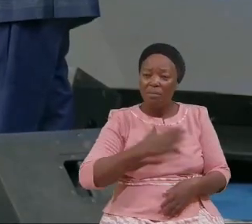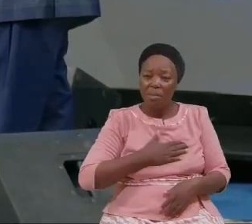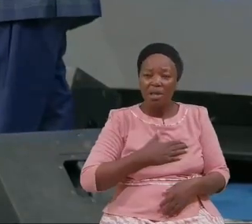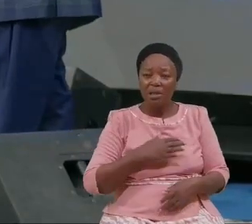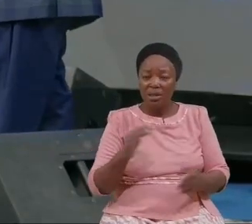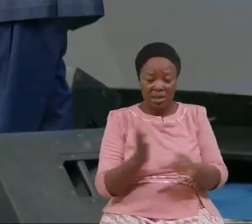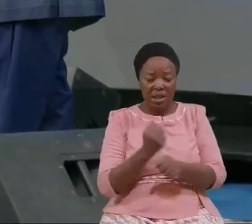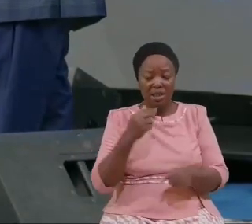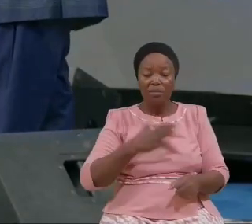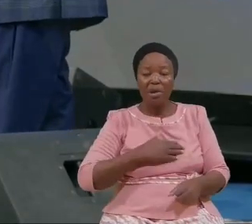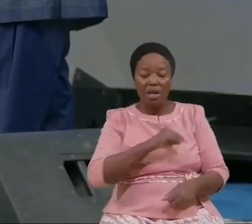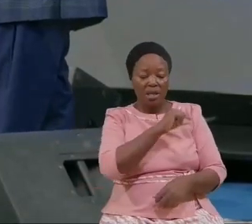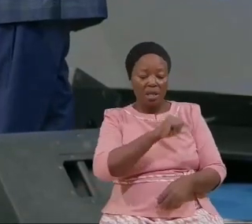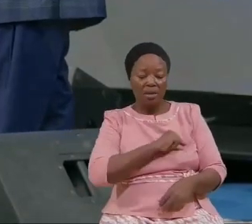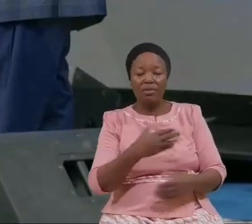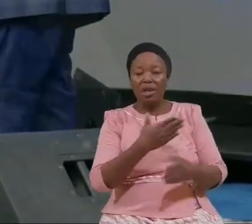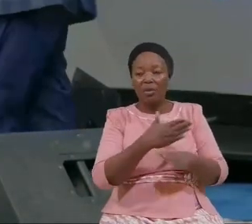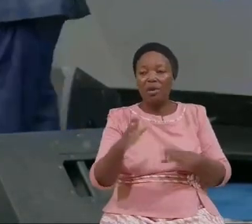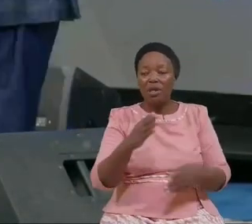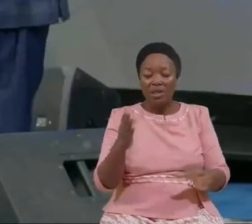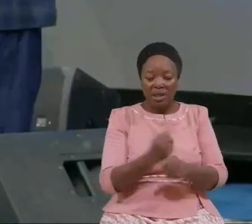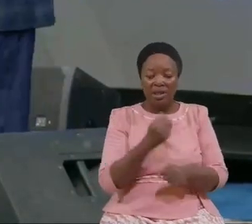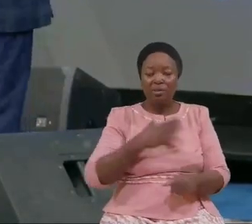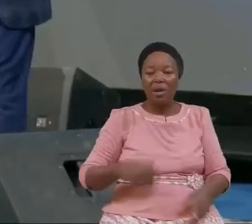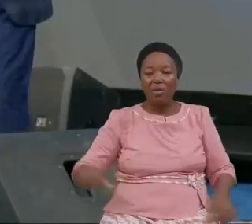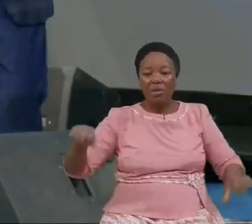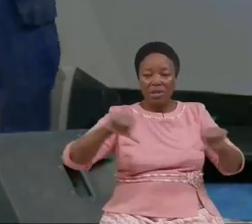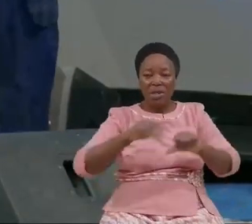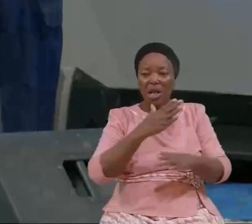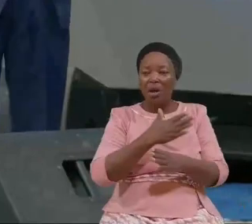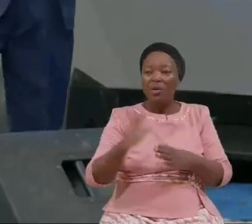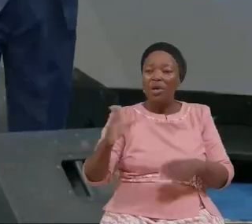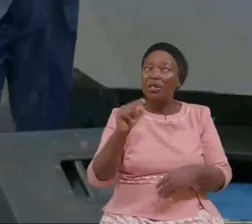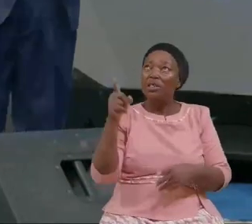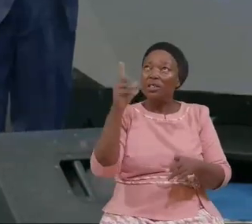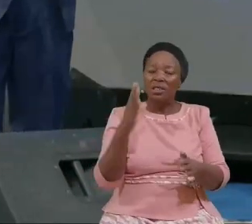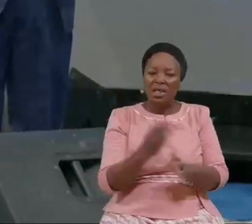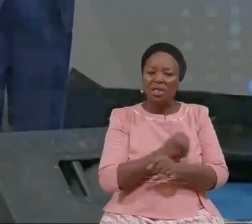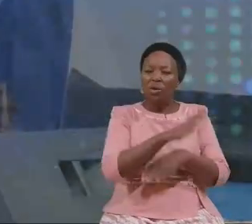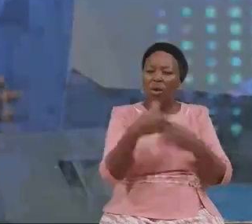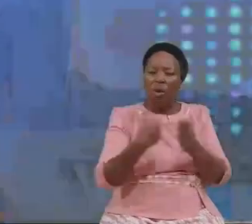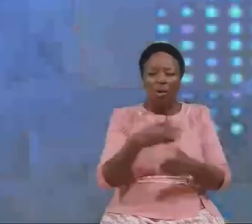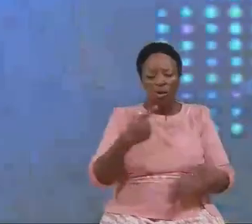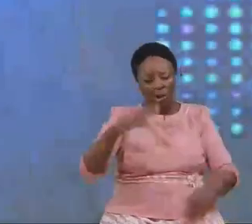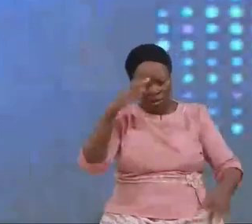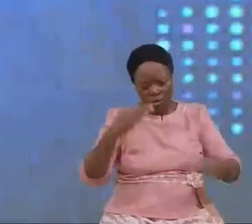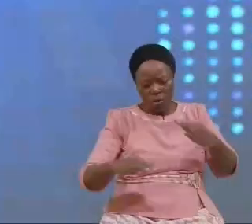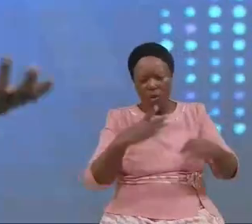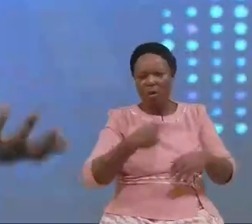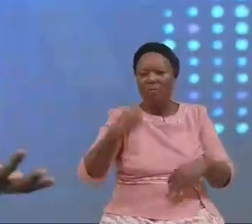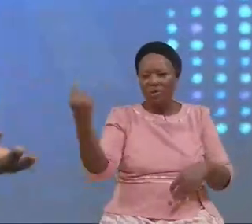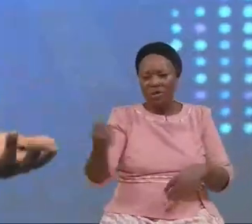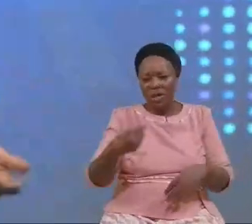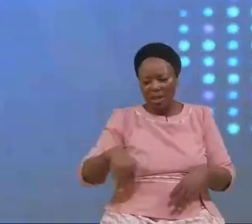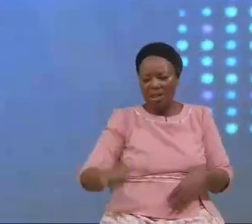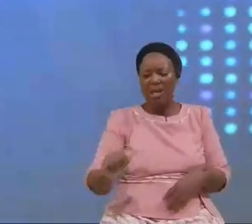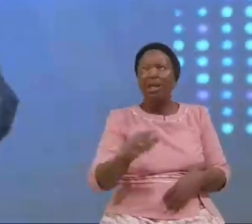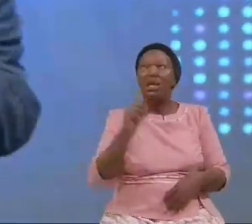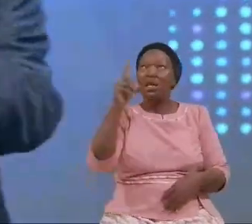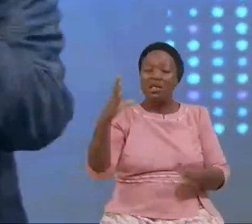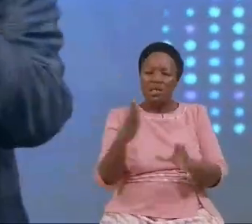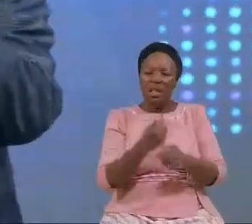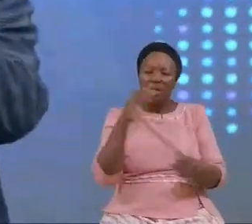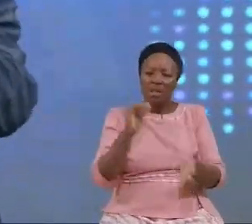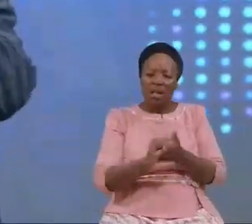il haute ma condamnation il ôte tous les jugements de l'éternité il enlève